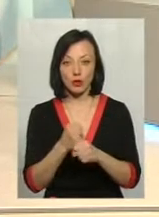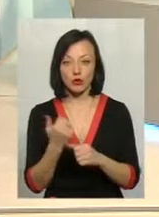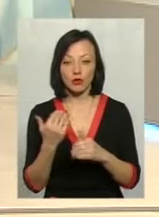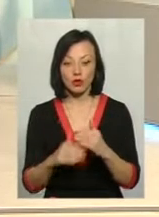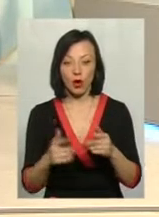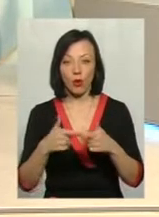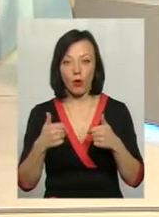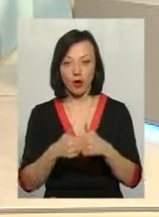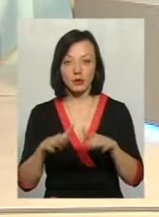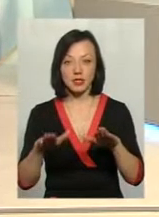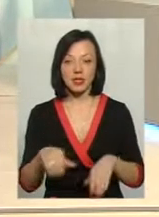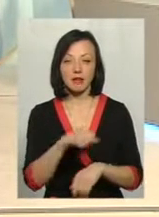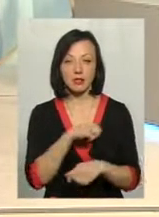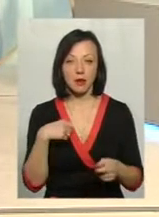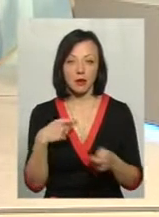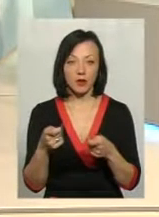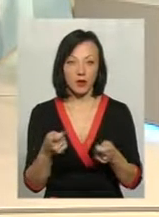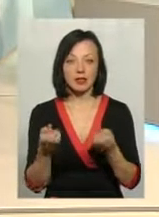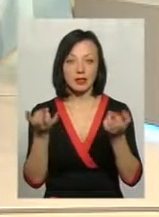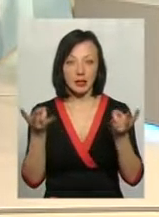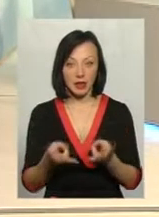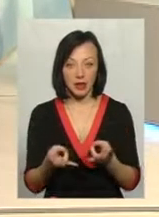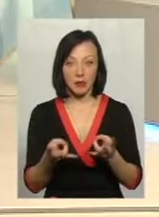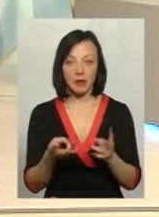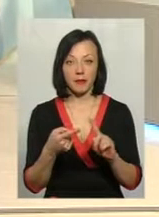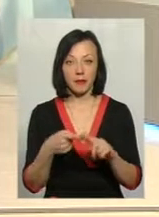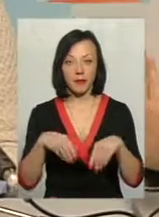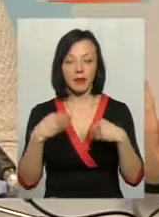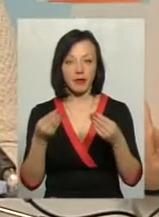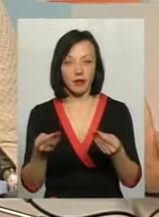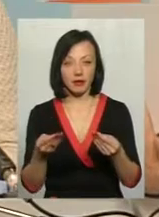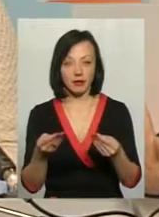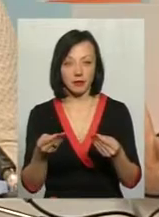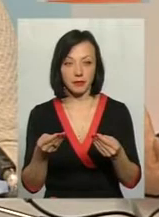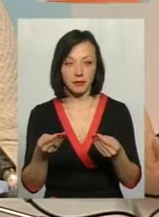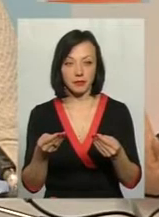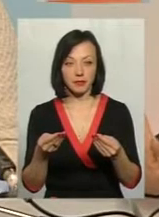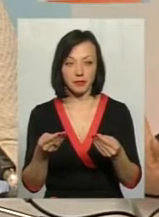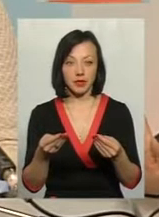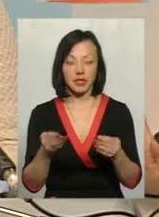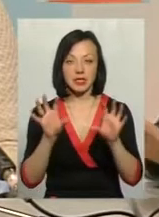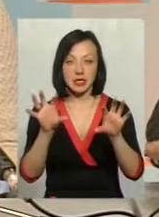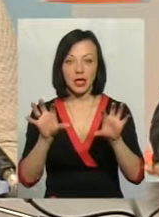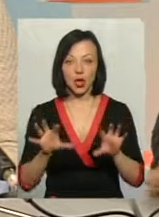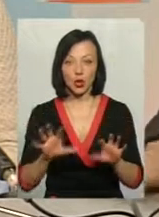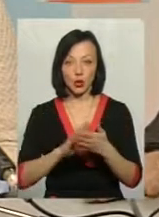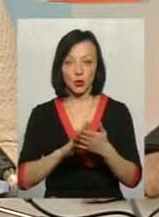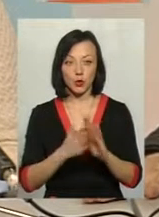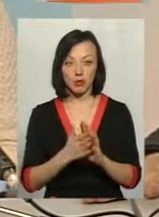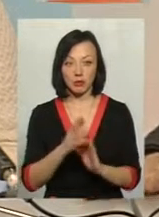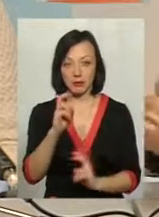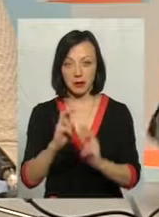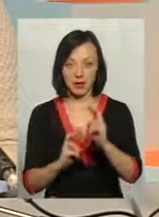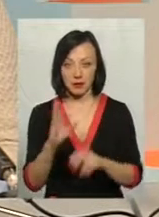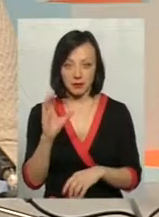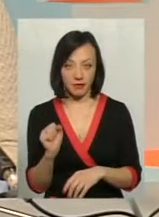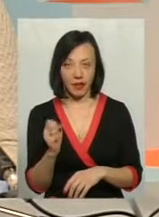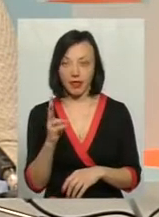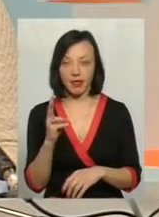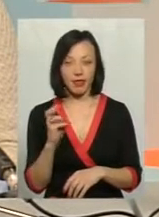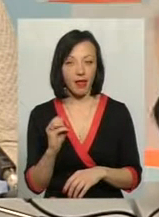органи місцевого самоврядування. Просто їм треба, по-перше, дати типовий статут підприємства,